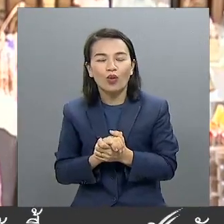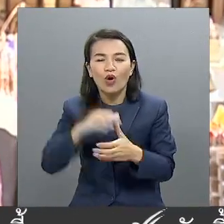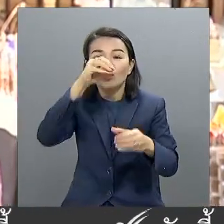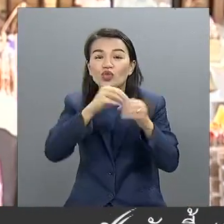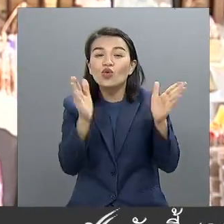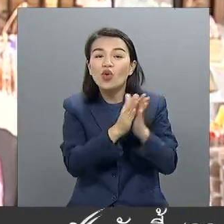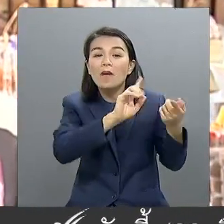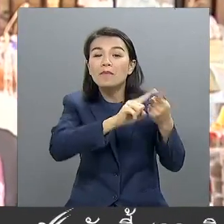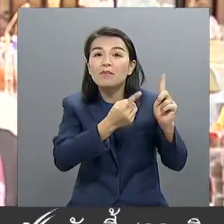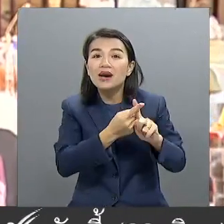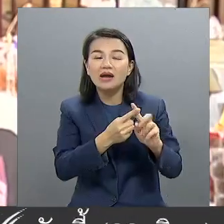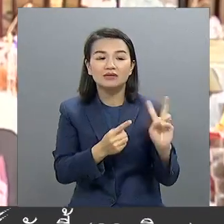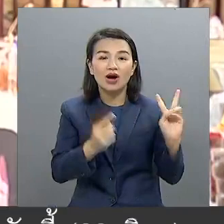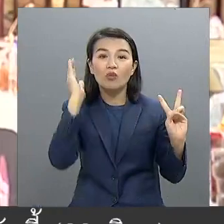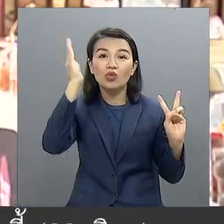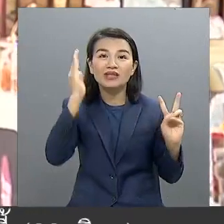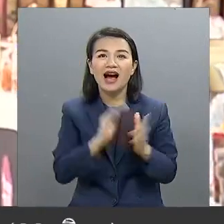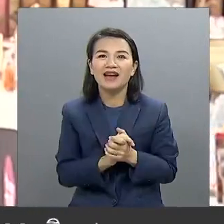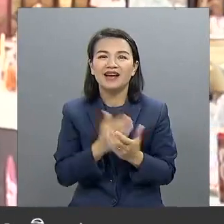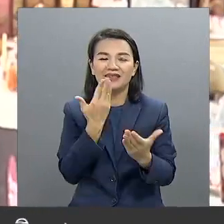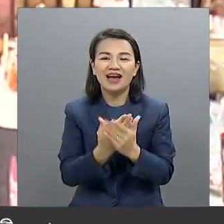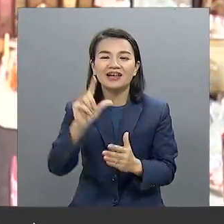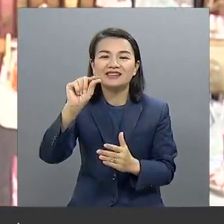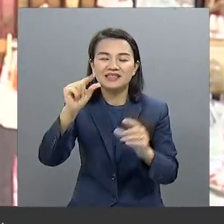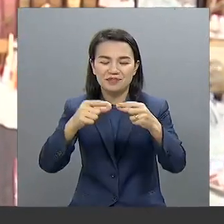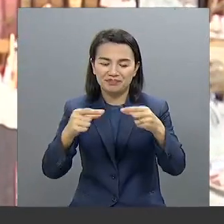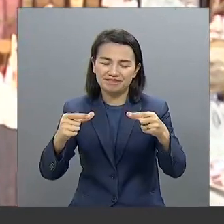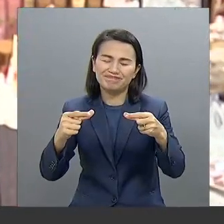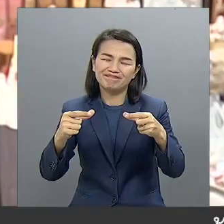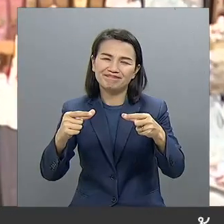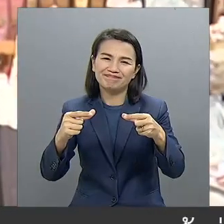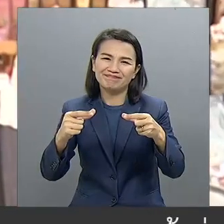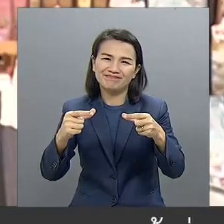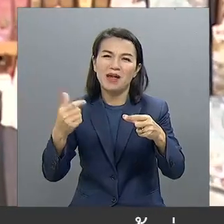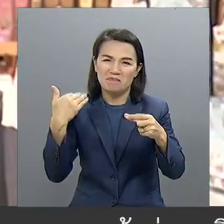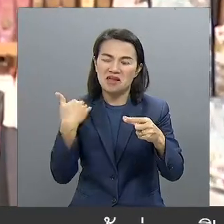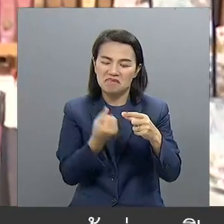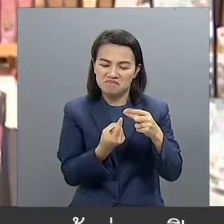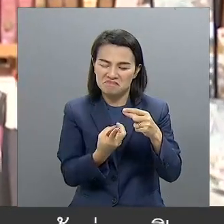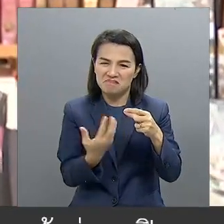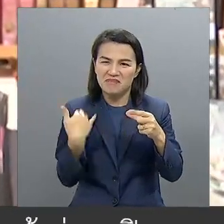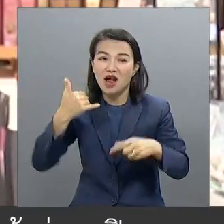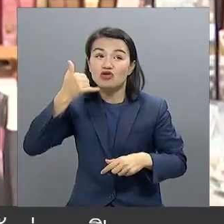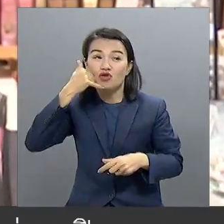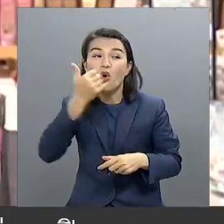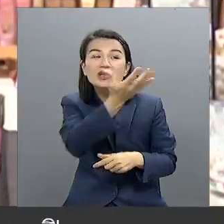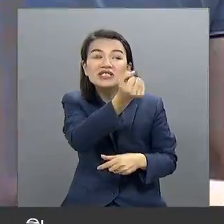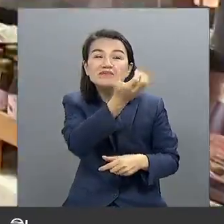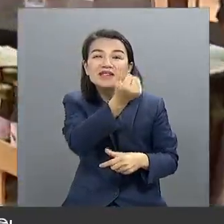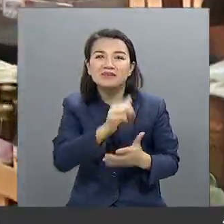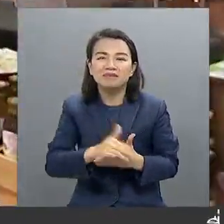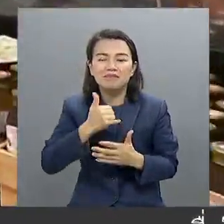นี่กี่บาท20อืม ยอบ มีอกเยอะครเดยโรไปยืมน้ปางยืมชมัพรไปต่อนะครับ